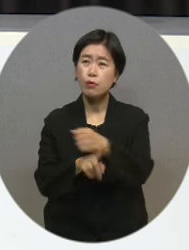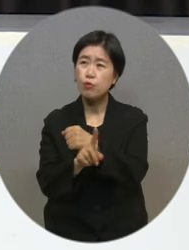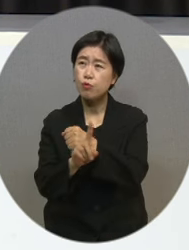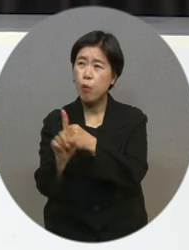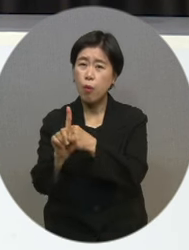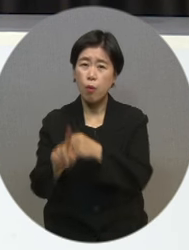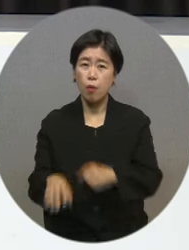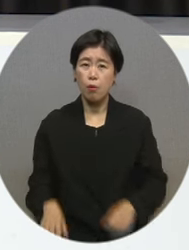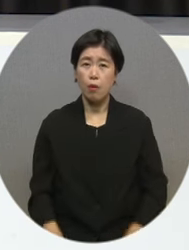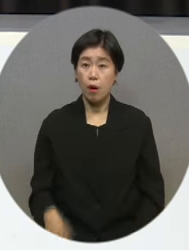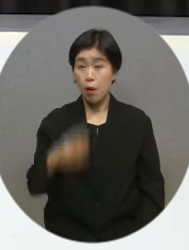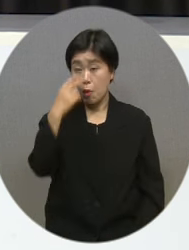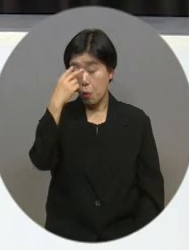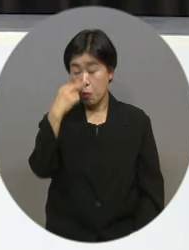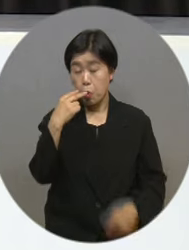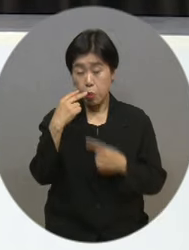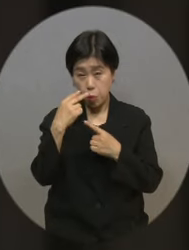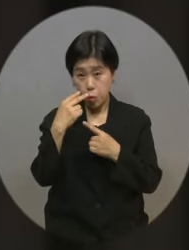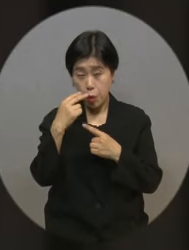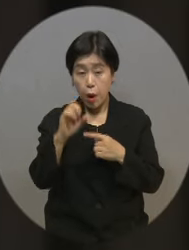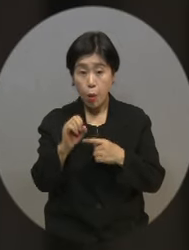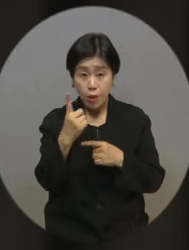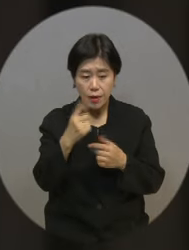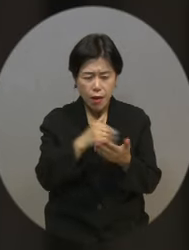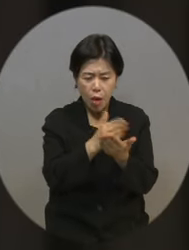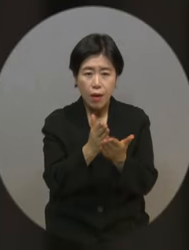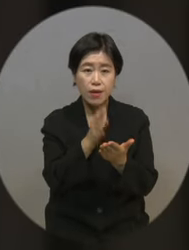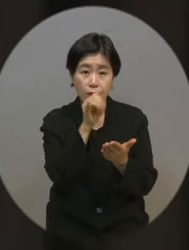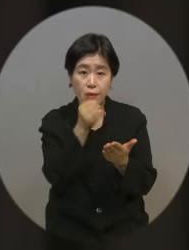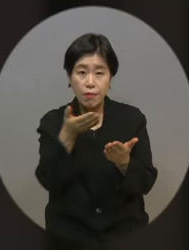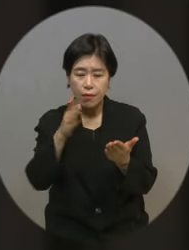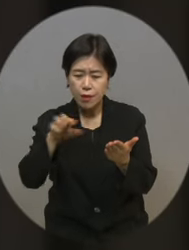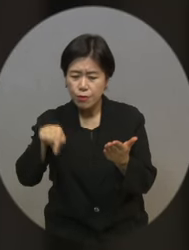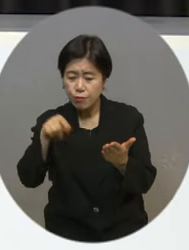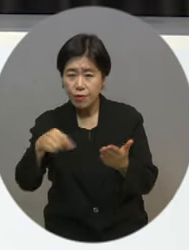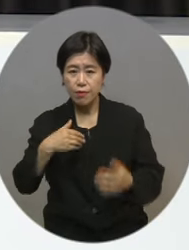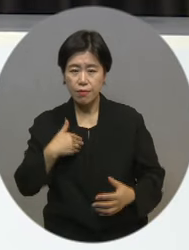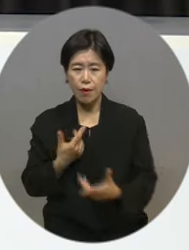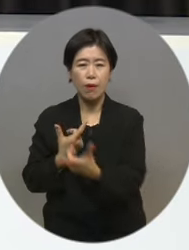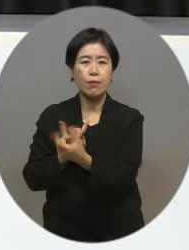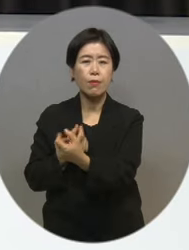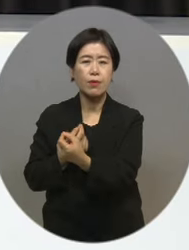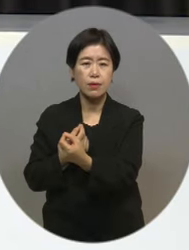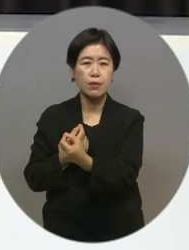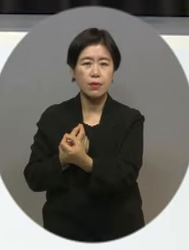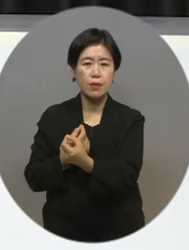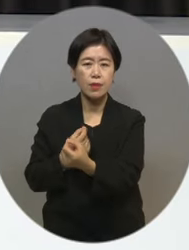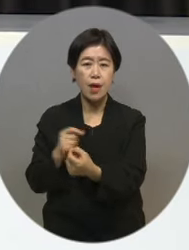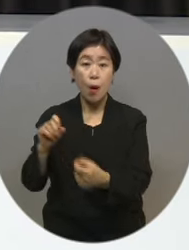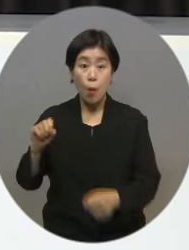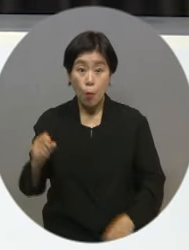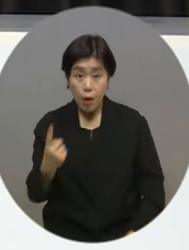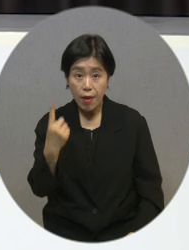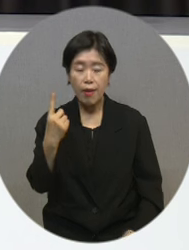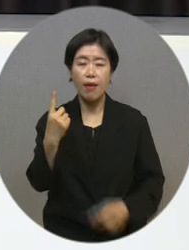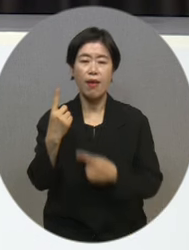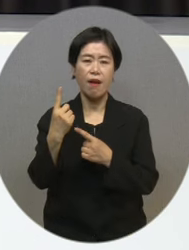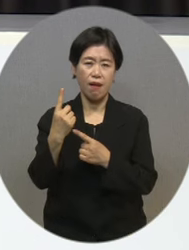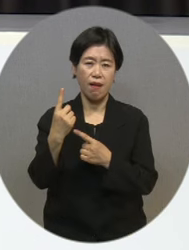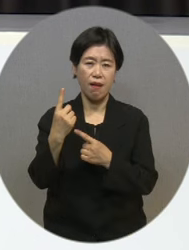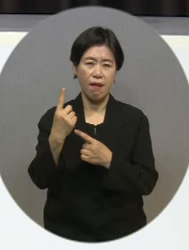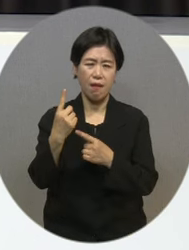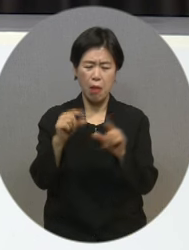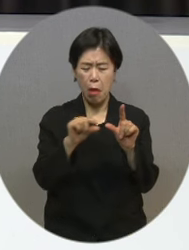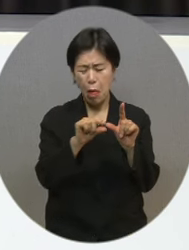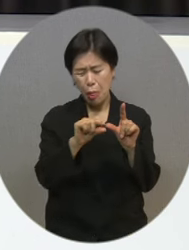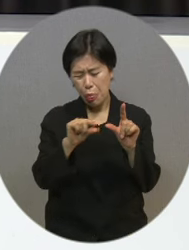너무 소수자입니다. 이게 희귀성 난치병이다 보니까 그렇구나. 저처럼 망막색소 변성증 중에서도 추체시신경